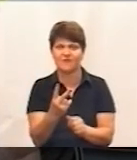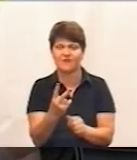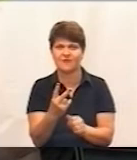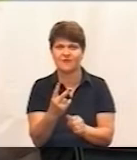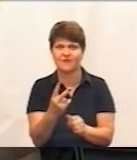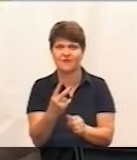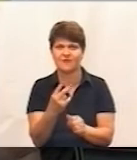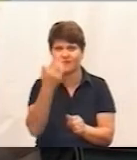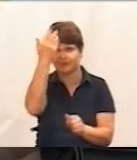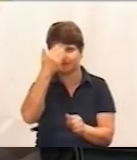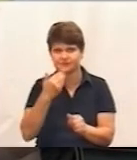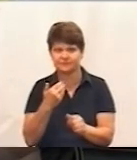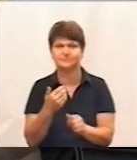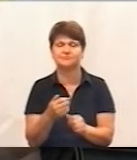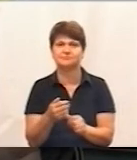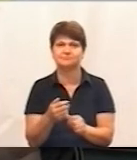профілів.